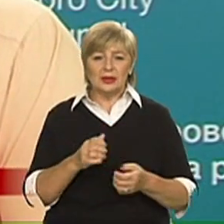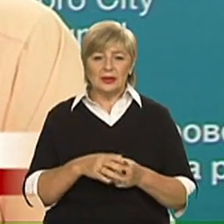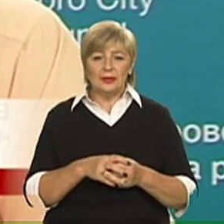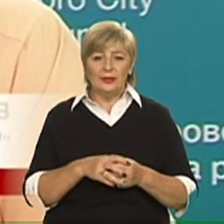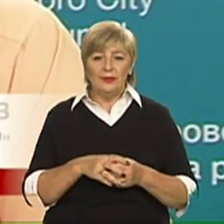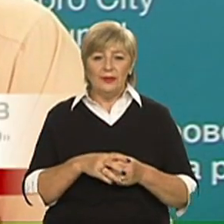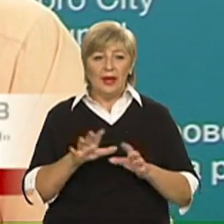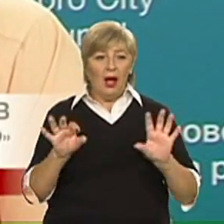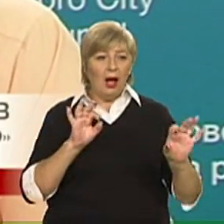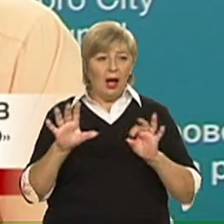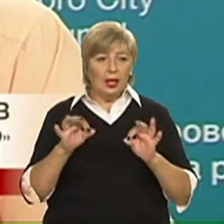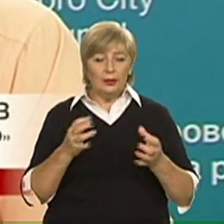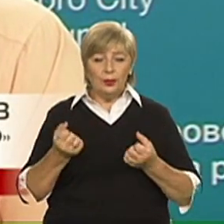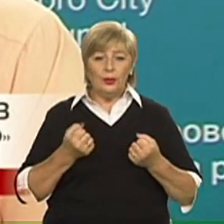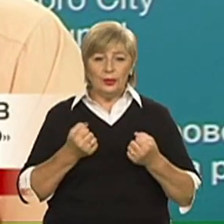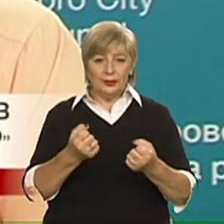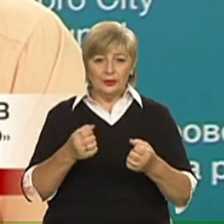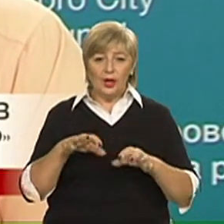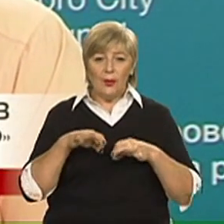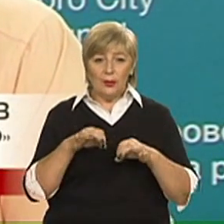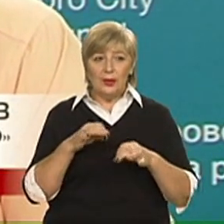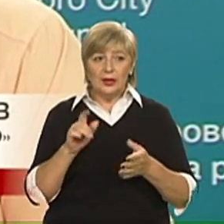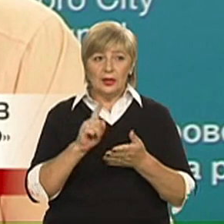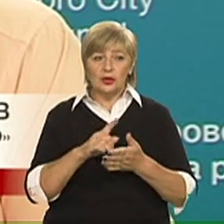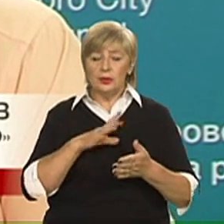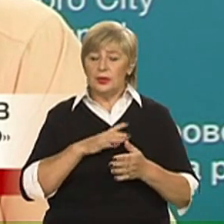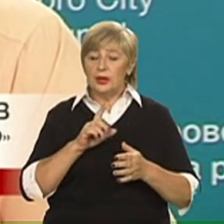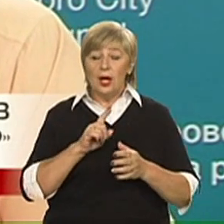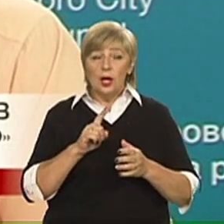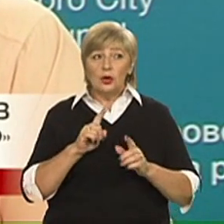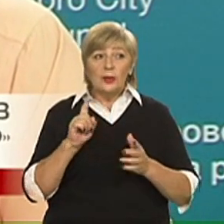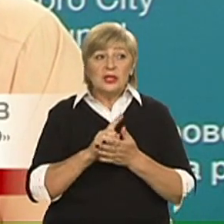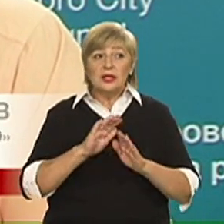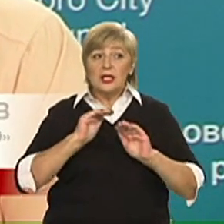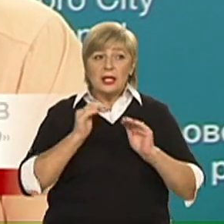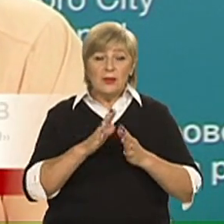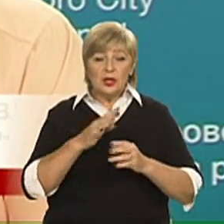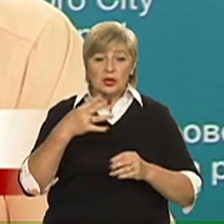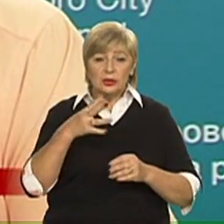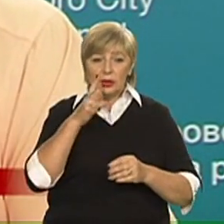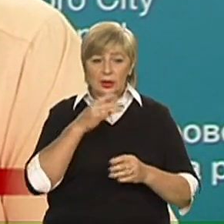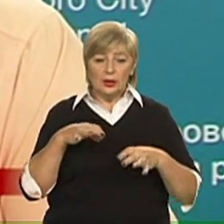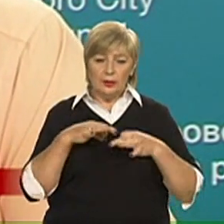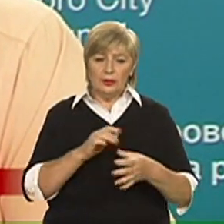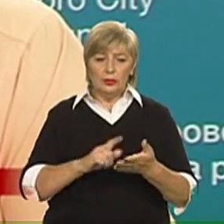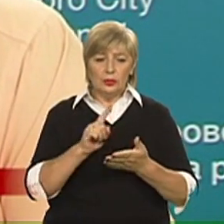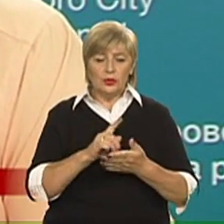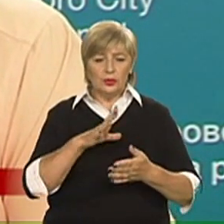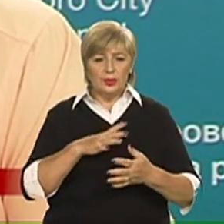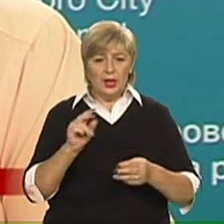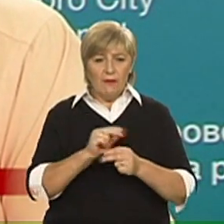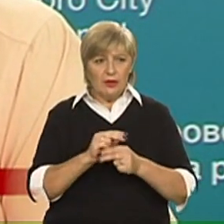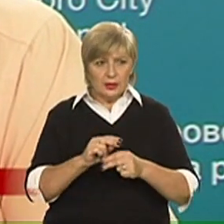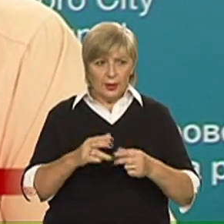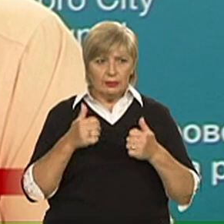Главным критерием отбора автомобилей было это то, что им должно быть 40 лет, и автомобиль должен быть в исправном состоянии, и